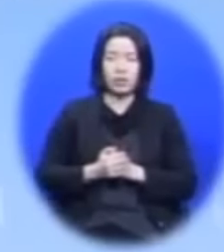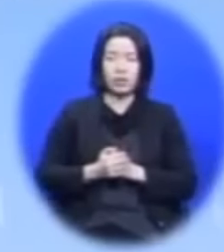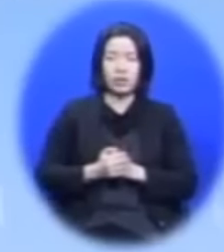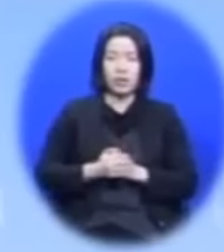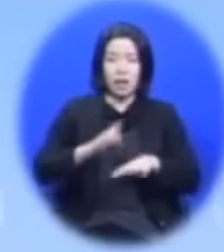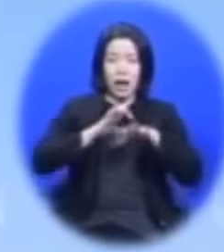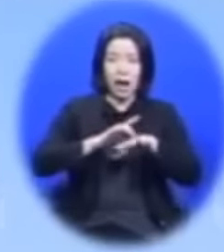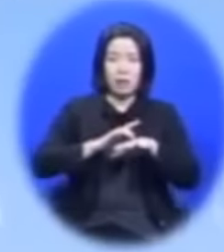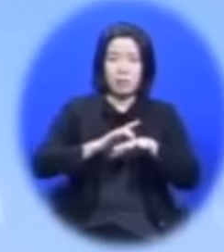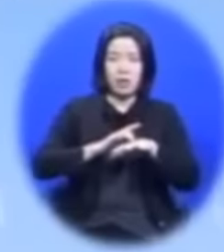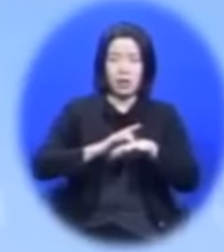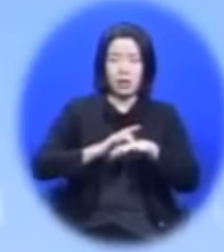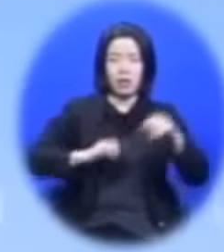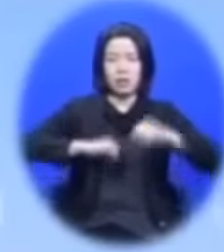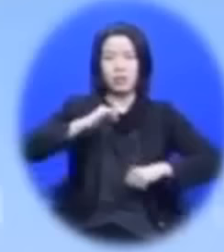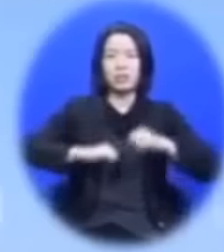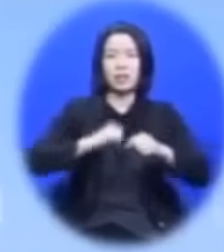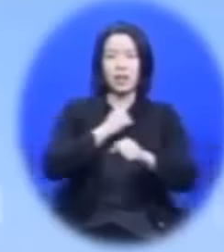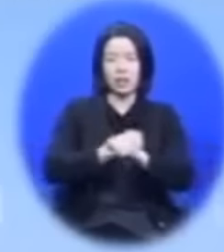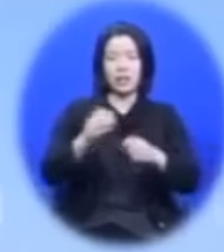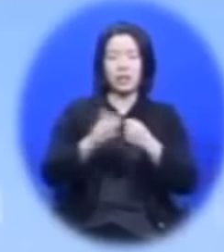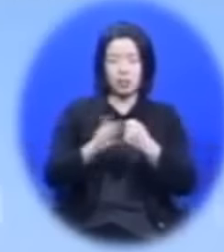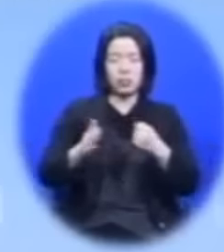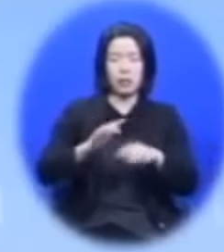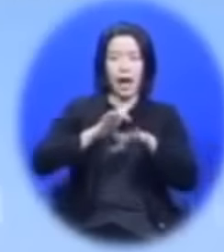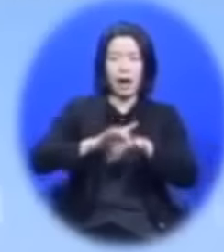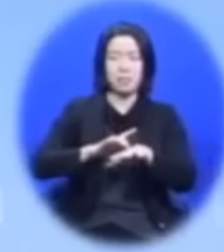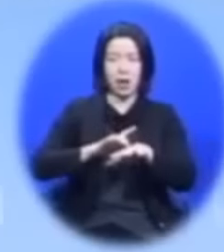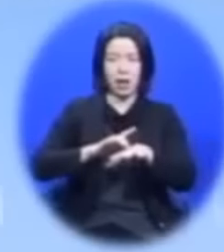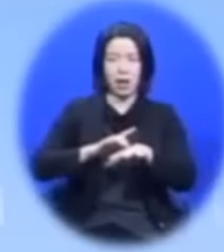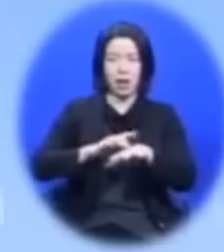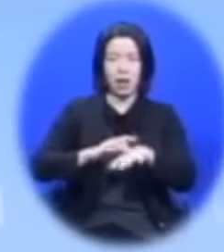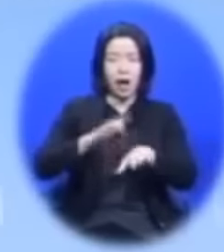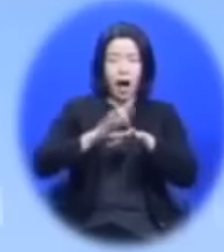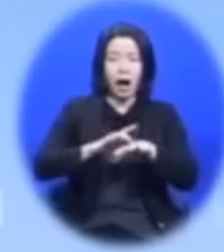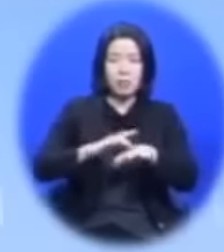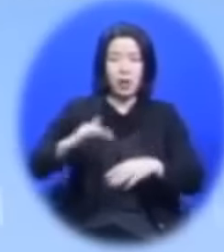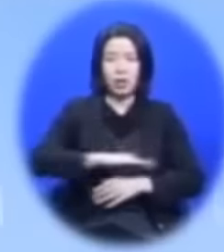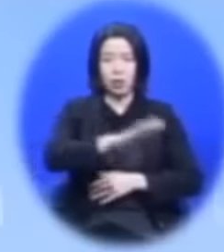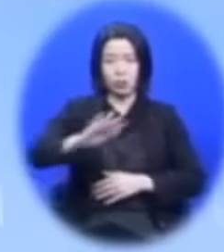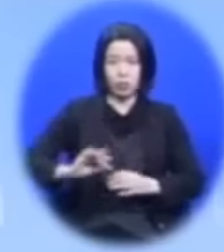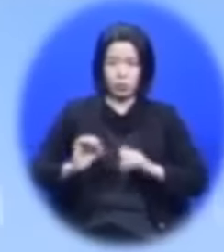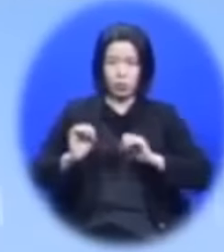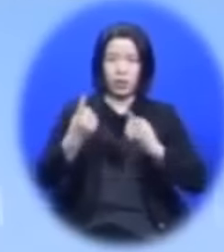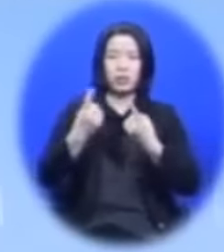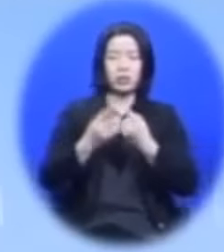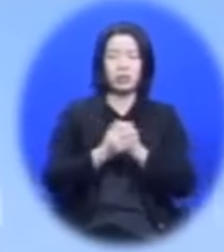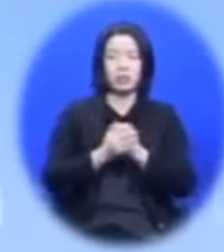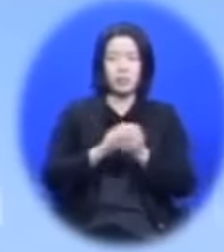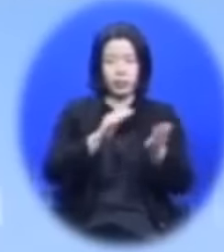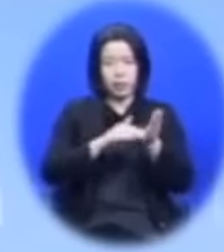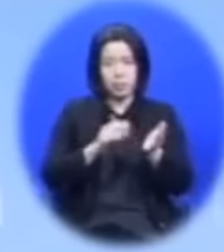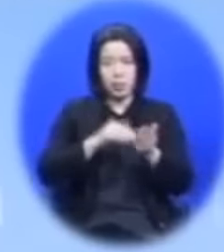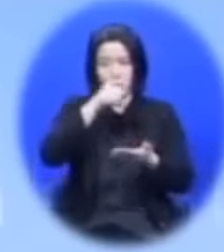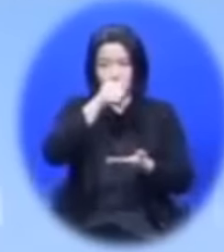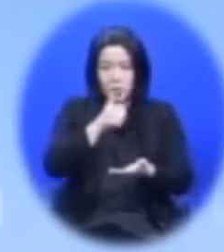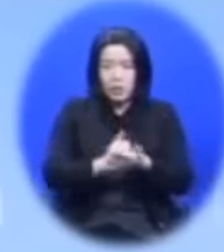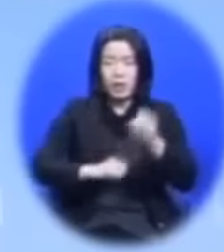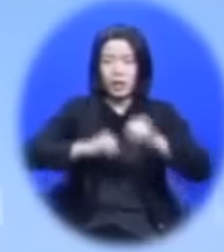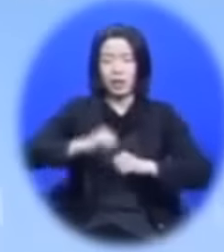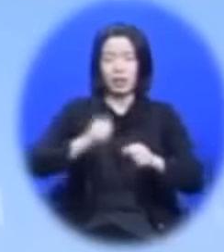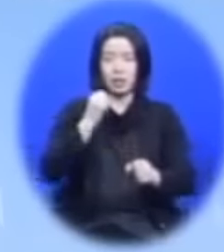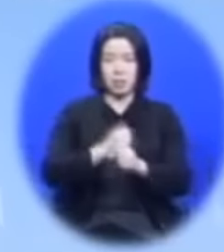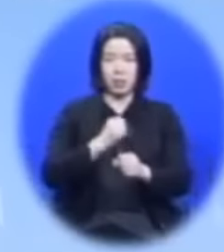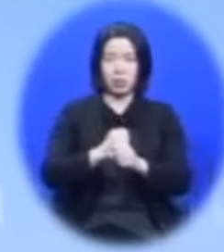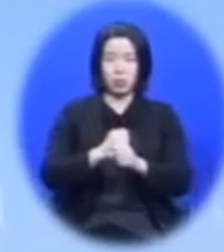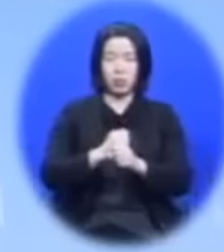있잖아요. 악마가 역사하기 때문에, 악마가 우리로 하여금 은밀히 죄짓게 만들고